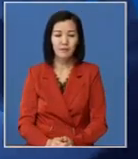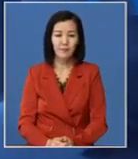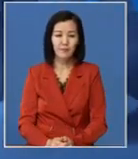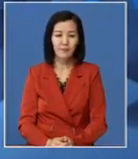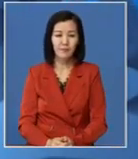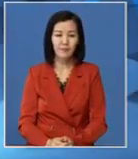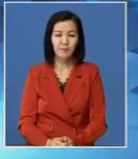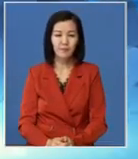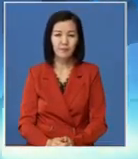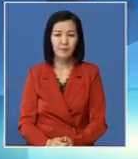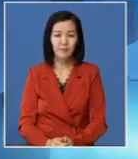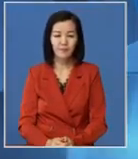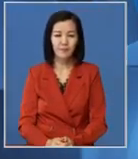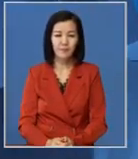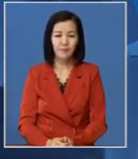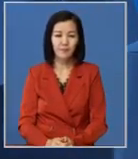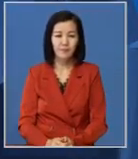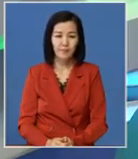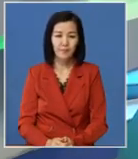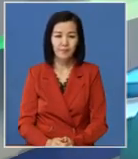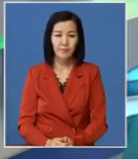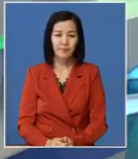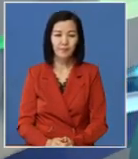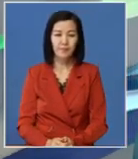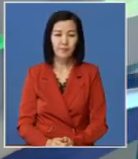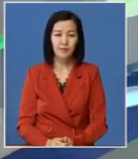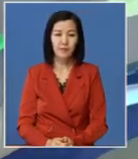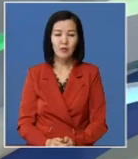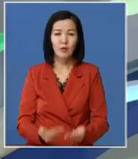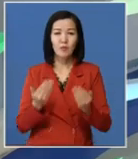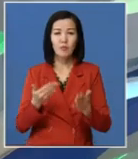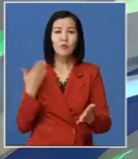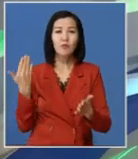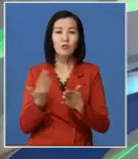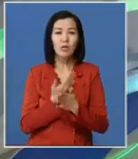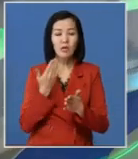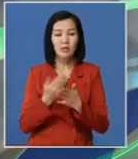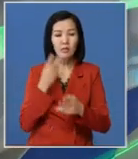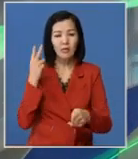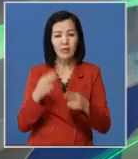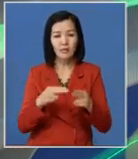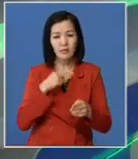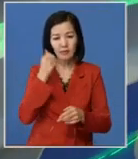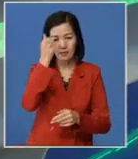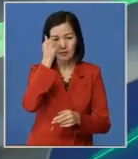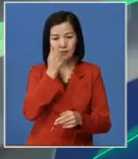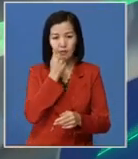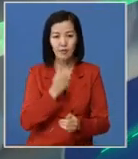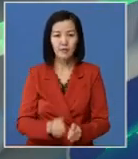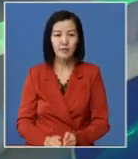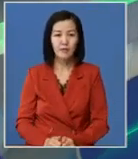Жетісу телеарнасы. Бүгінгі осы, назарларыңызға рахмет, аман сау болыңыздар.